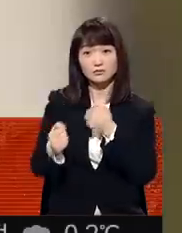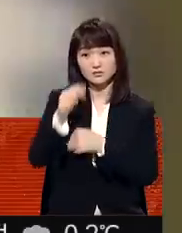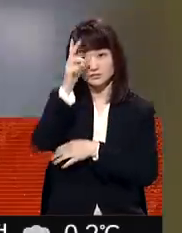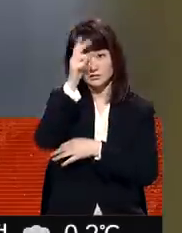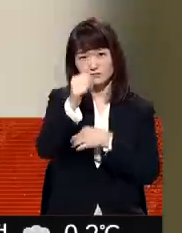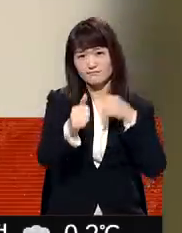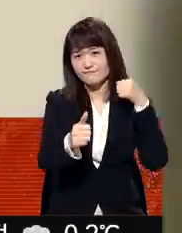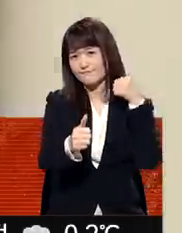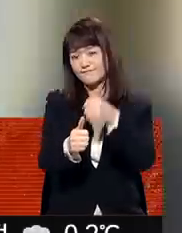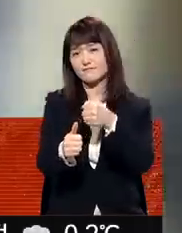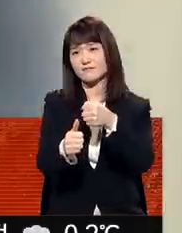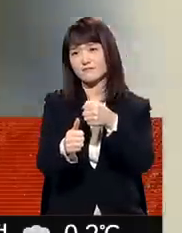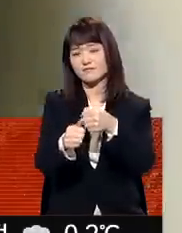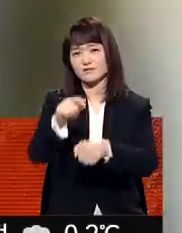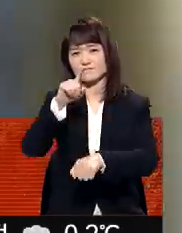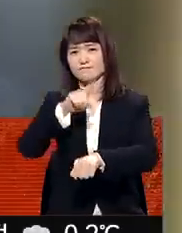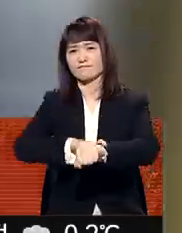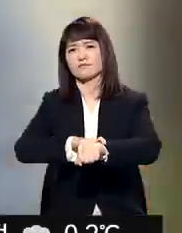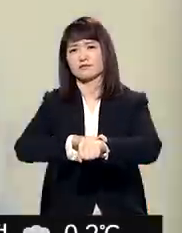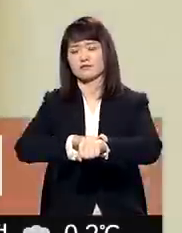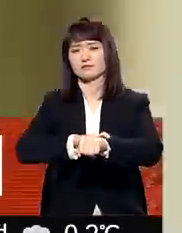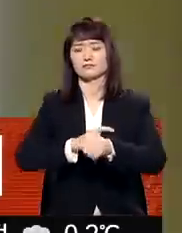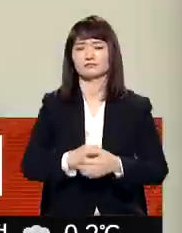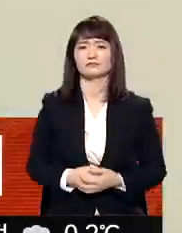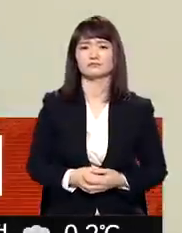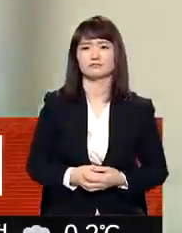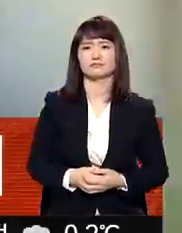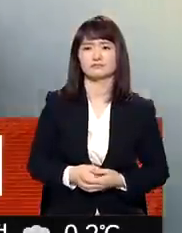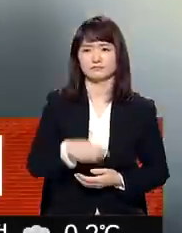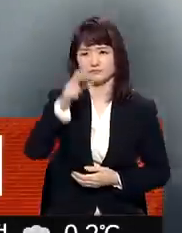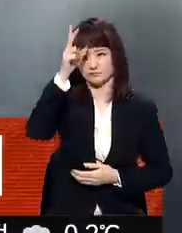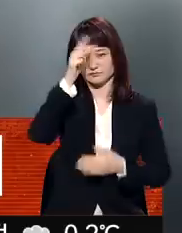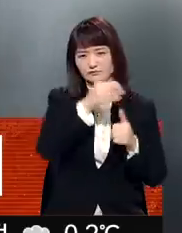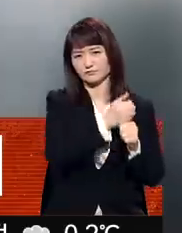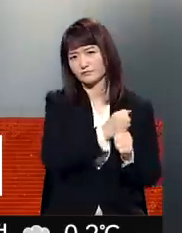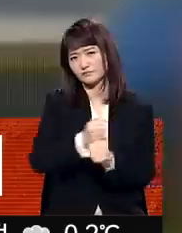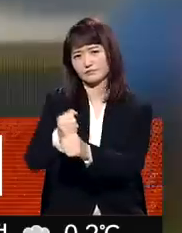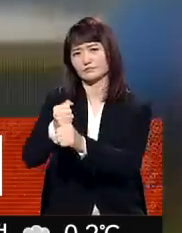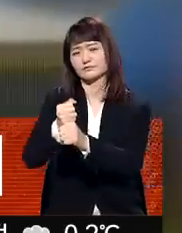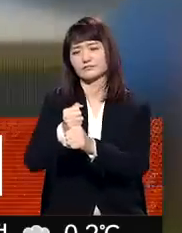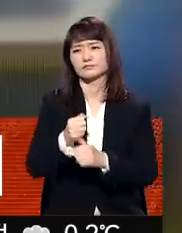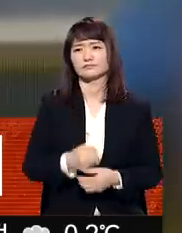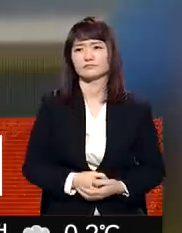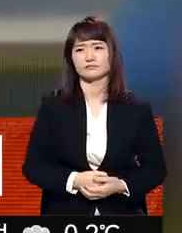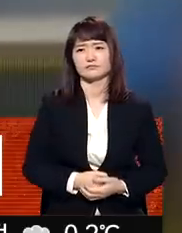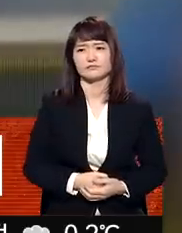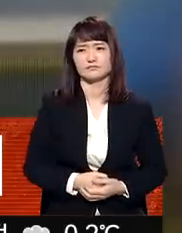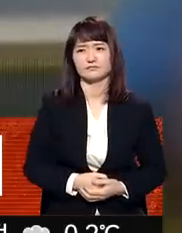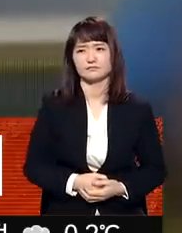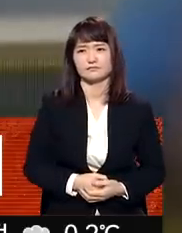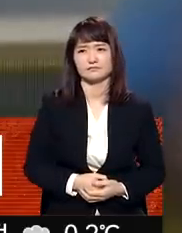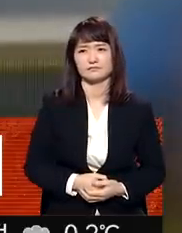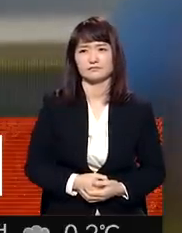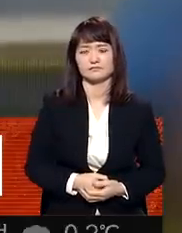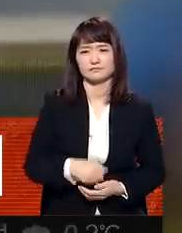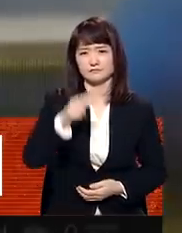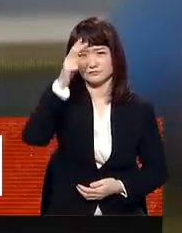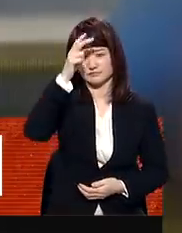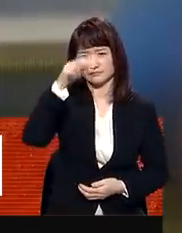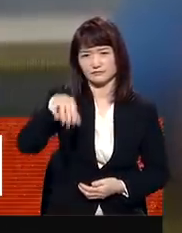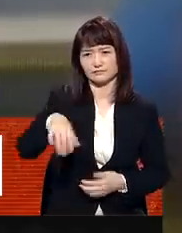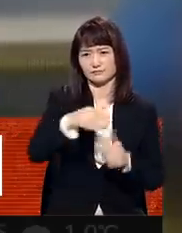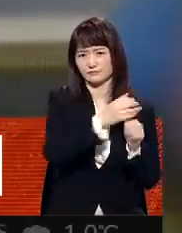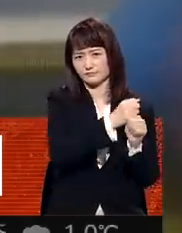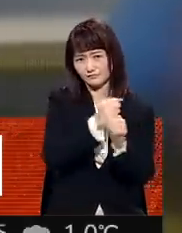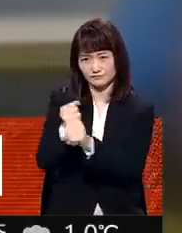주먹을 휘둘러 결국 수갑까지 채워진 상태에서 경찰로 연행이 되었는데요 여기서 그친게 아닙니다이 경찰서에 연행된